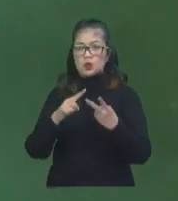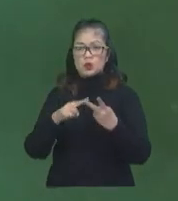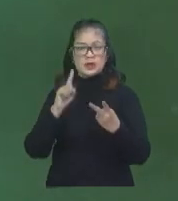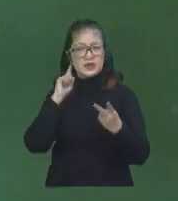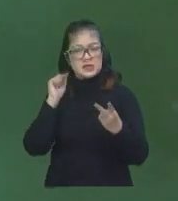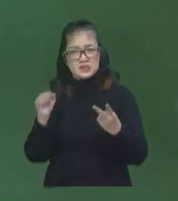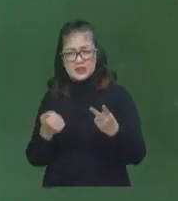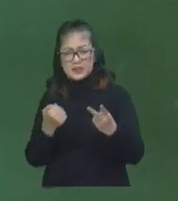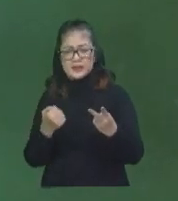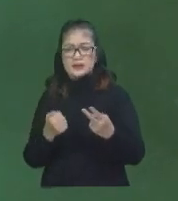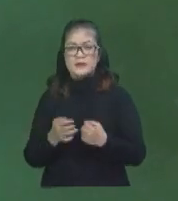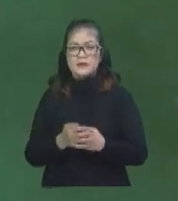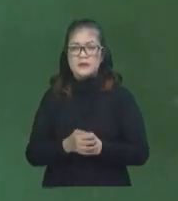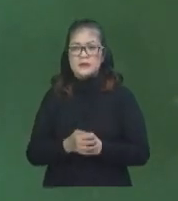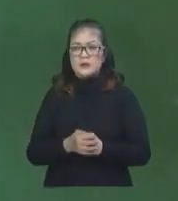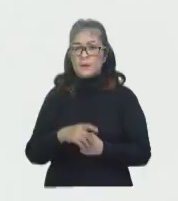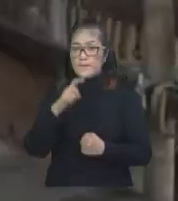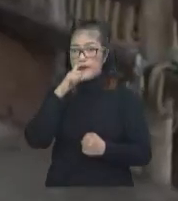juga sama bapaknya.